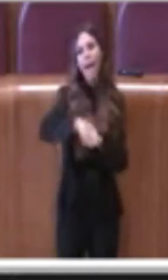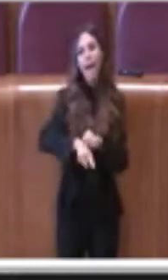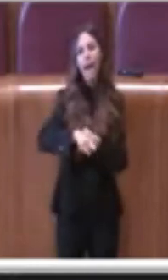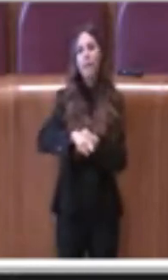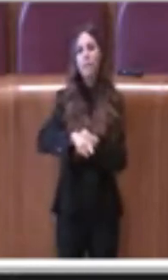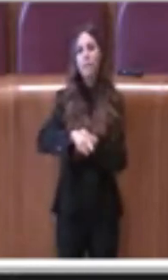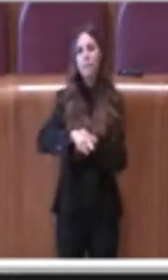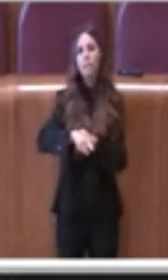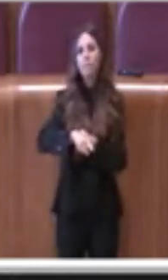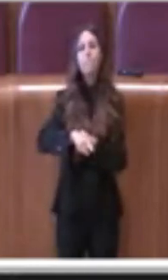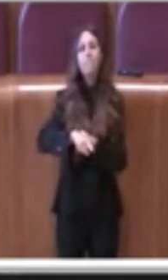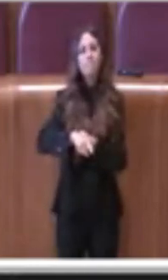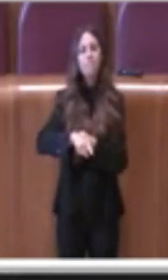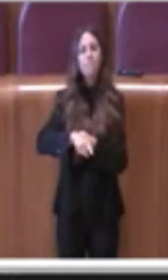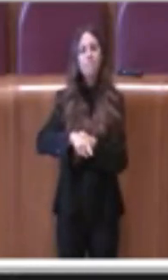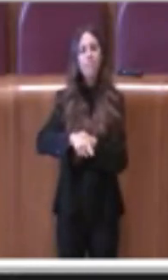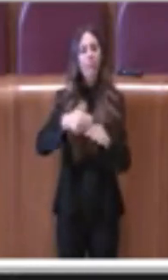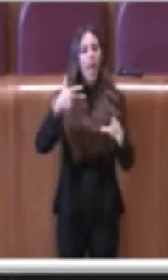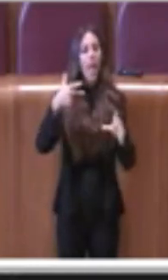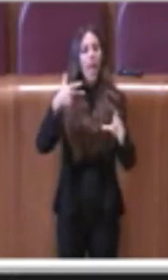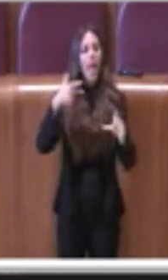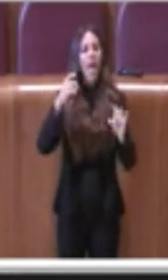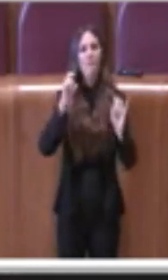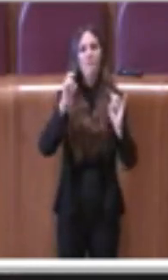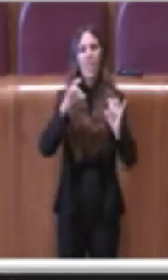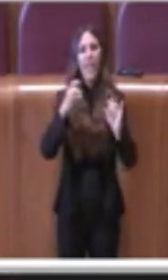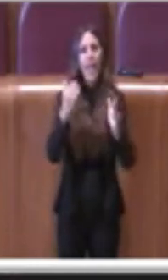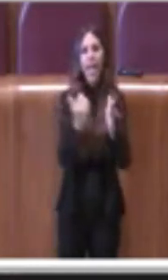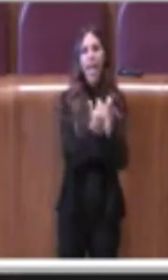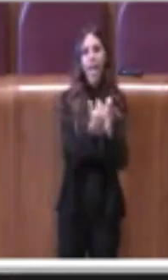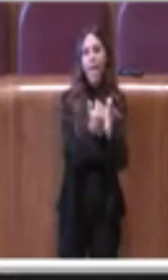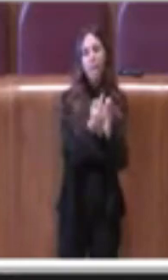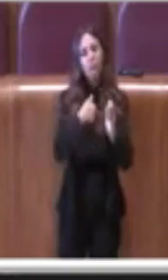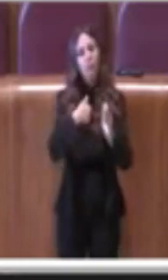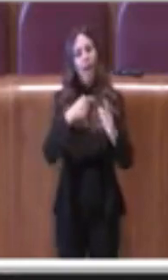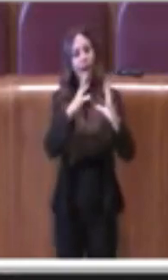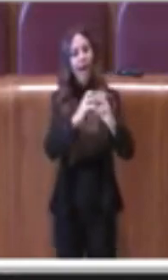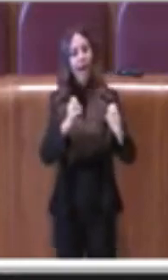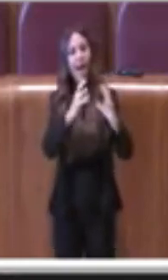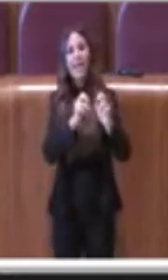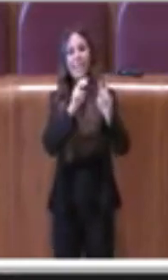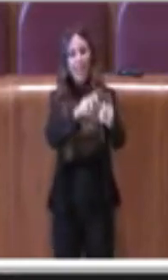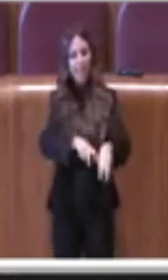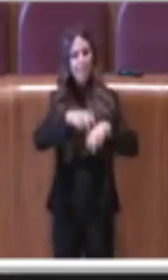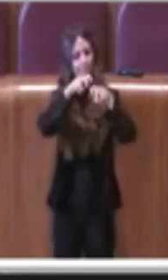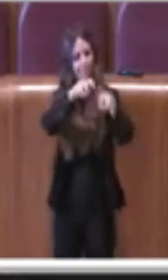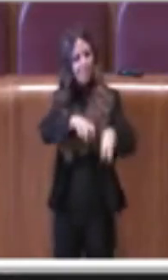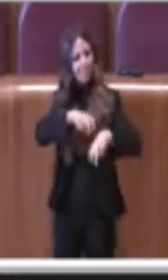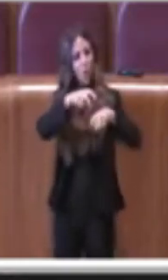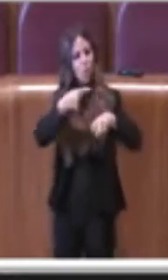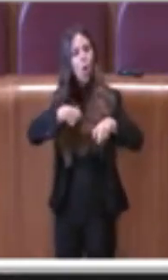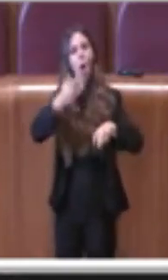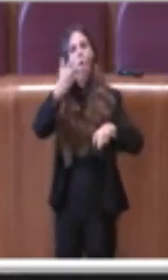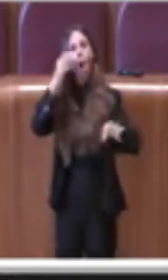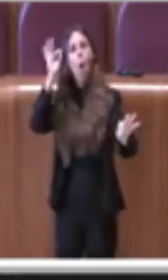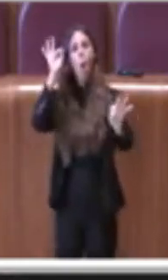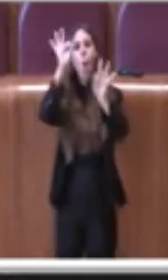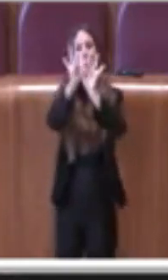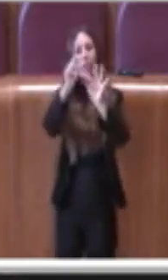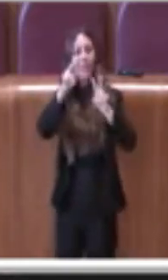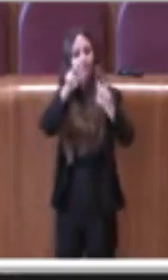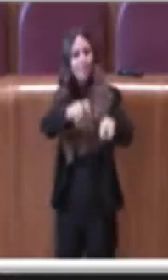pesticidi che si ricollega alle aziende agricole, anche lì ovviamente abbiamo spinto sull'agricoltura sostenibile,